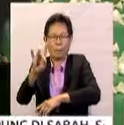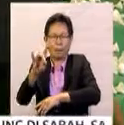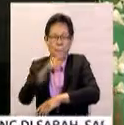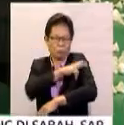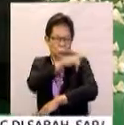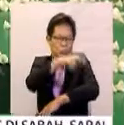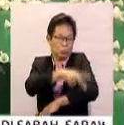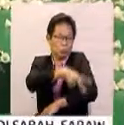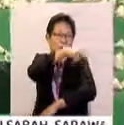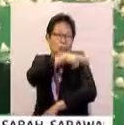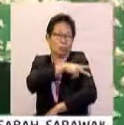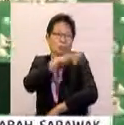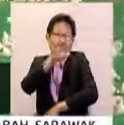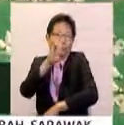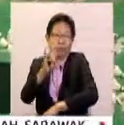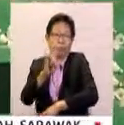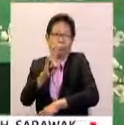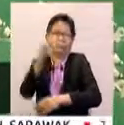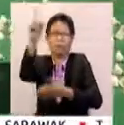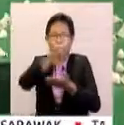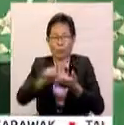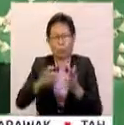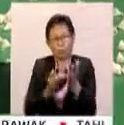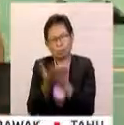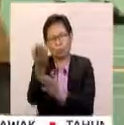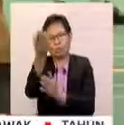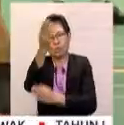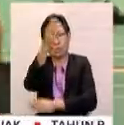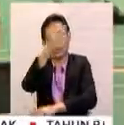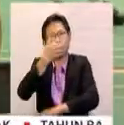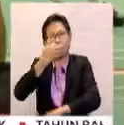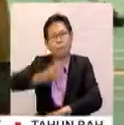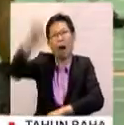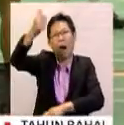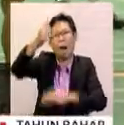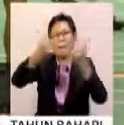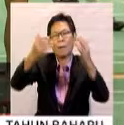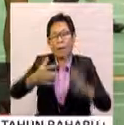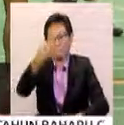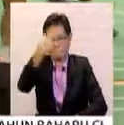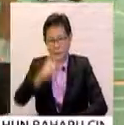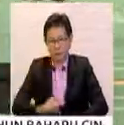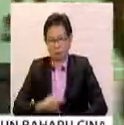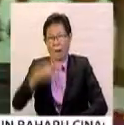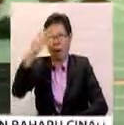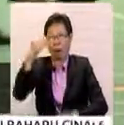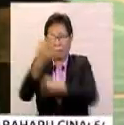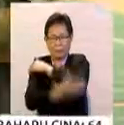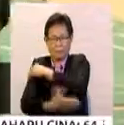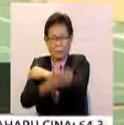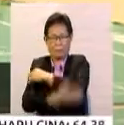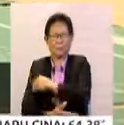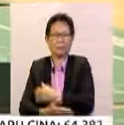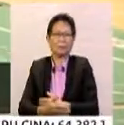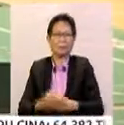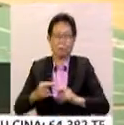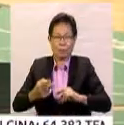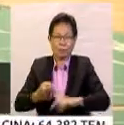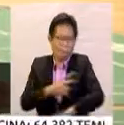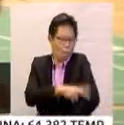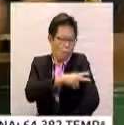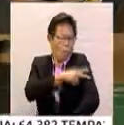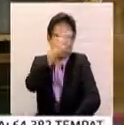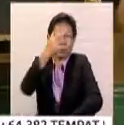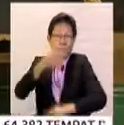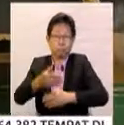7 anak tangga dalam tempoh seminggu sekaligus kedudukan terbaik dalam kalangan pemain perseorangan lelaki negara. Peningkatan itu